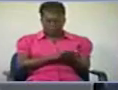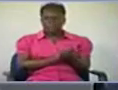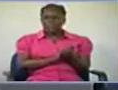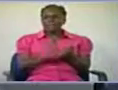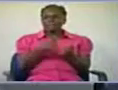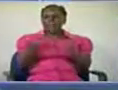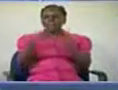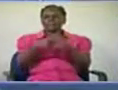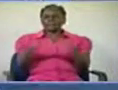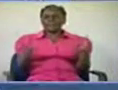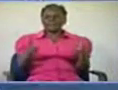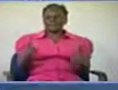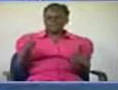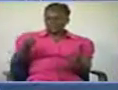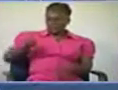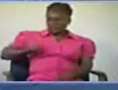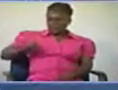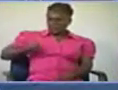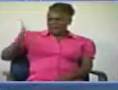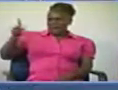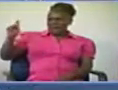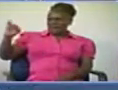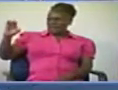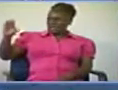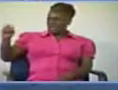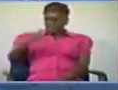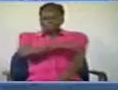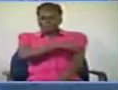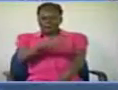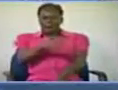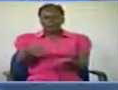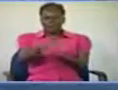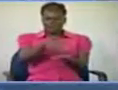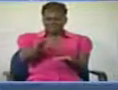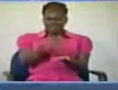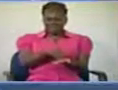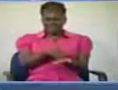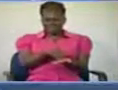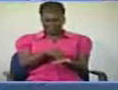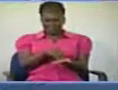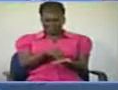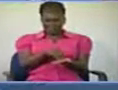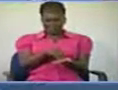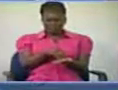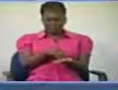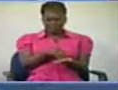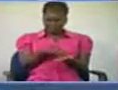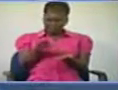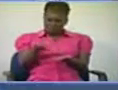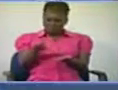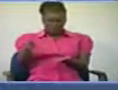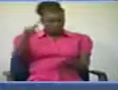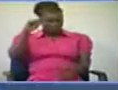nianze na wewe dada kutoka KCD manake wewe uko karibu na powers that be. katika wewe manake wewe